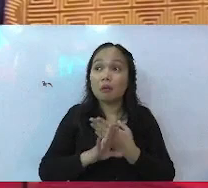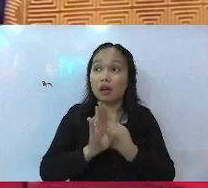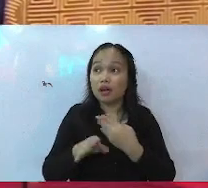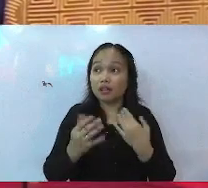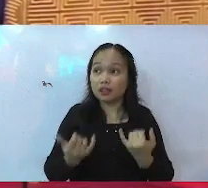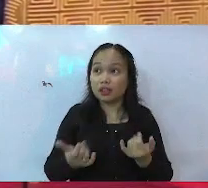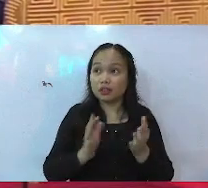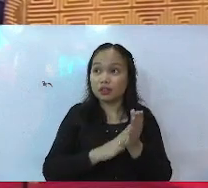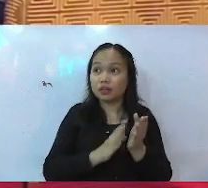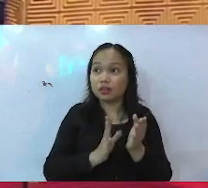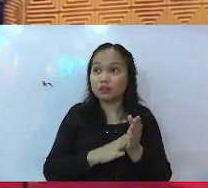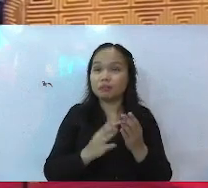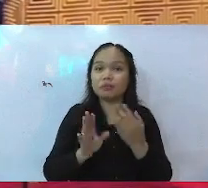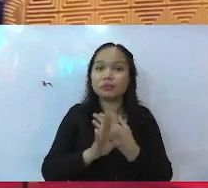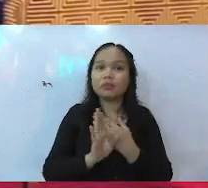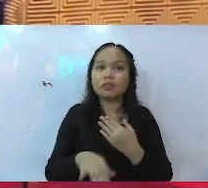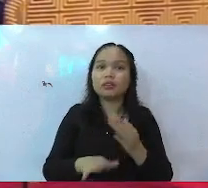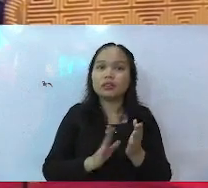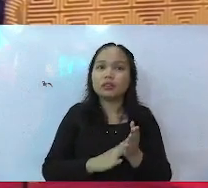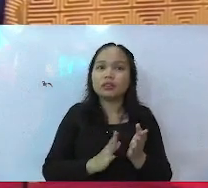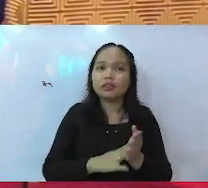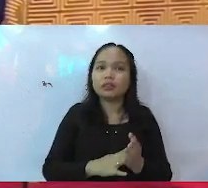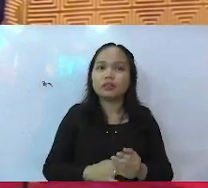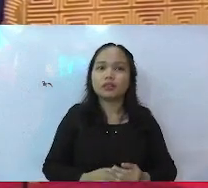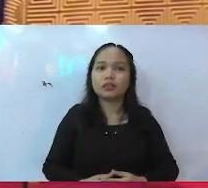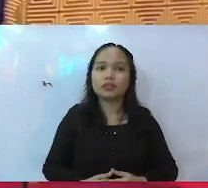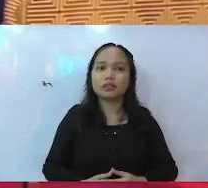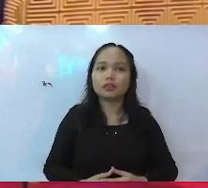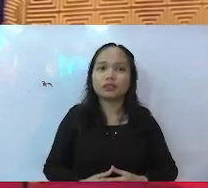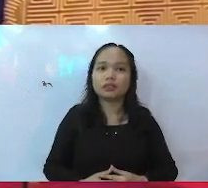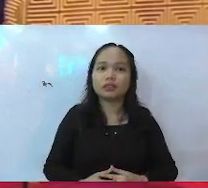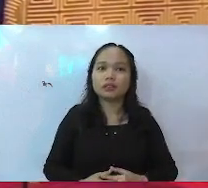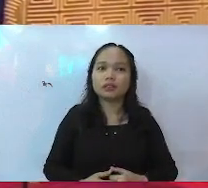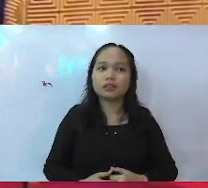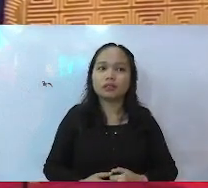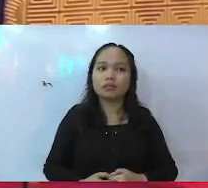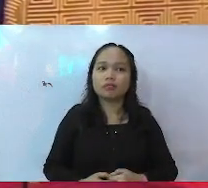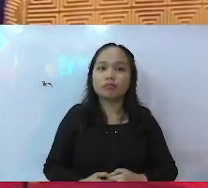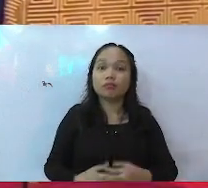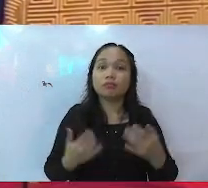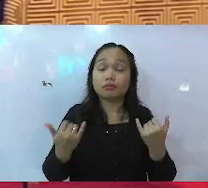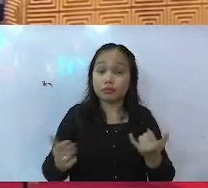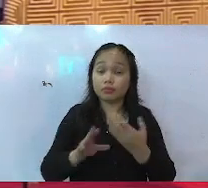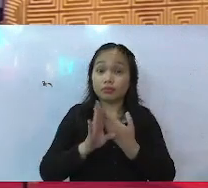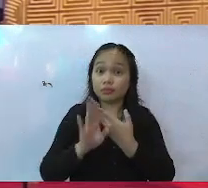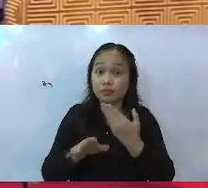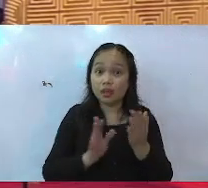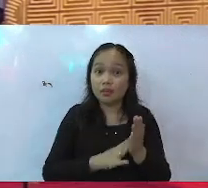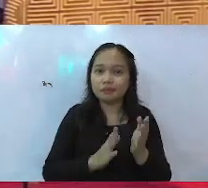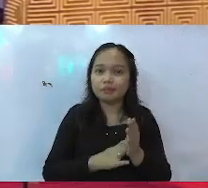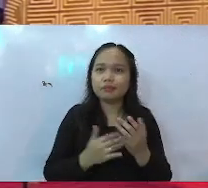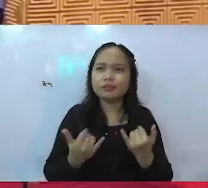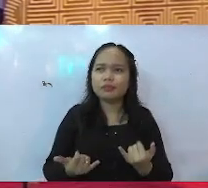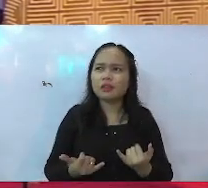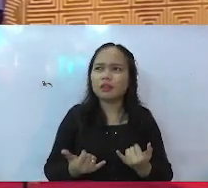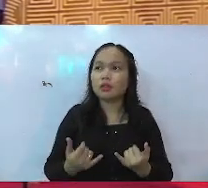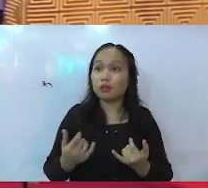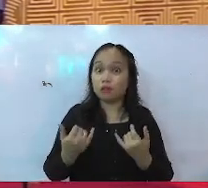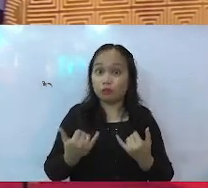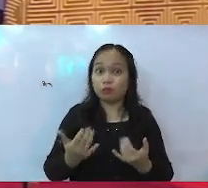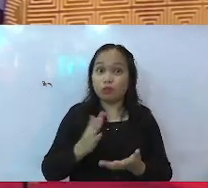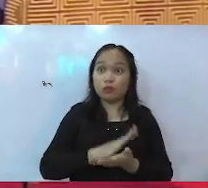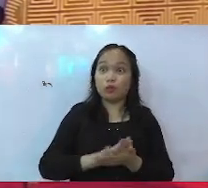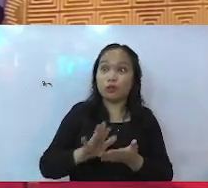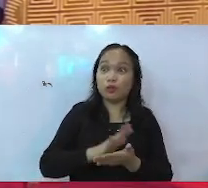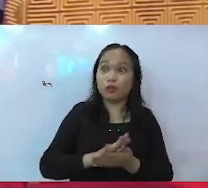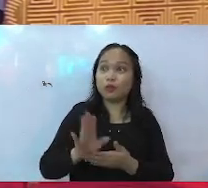school Umalis kasi yung school eh bumalik na bumalik na siya o ngayon balik iskwela na yan yan brigada pa nga lang wala ng